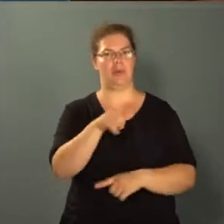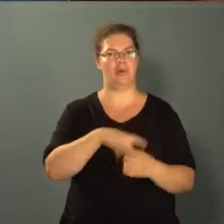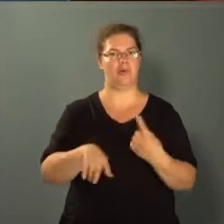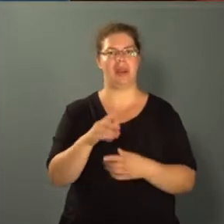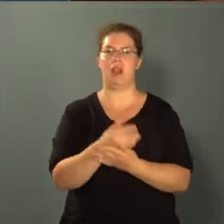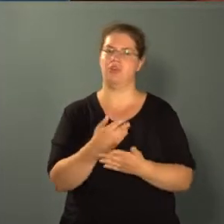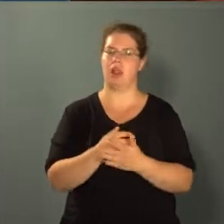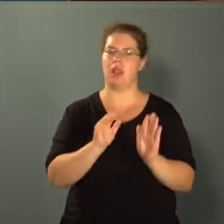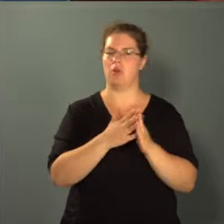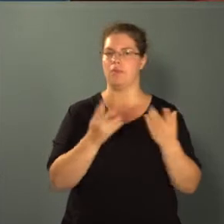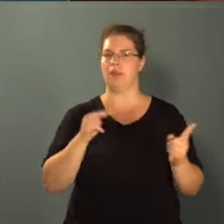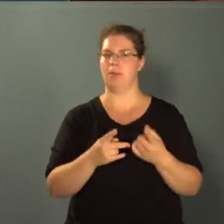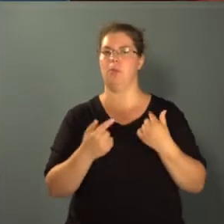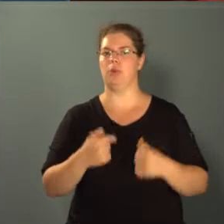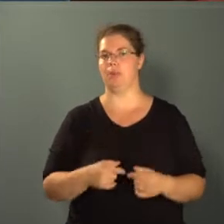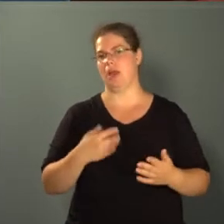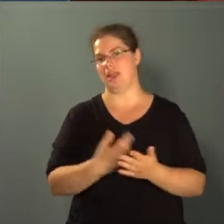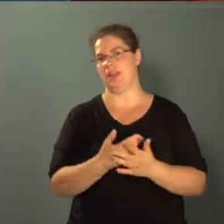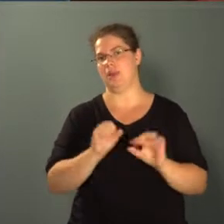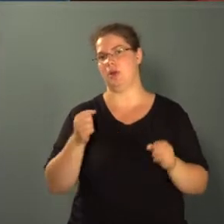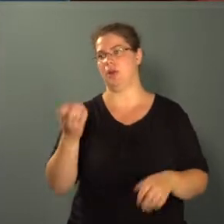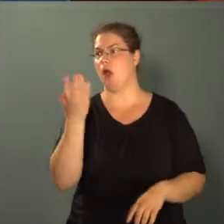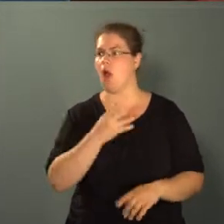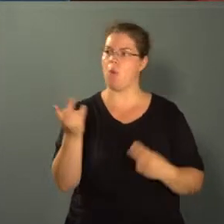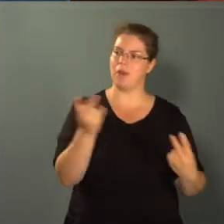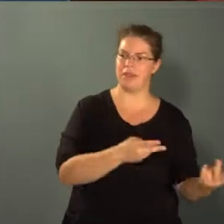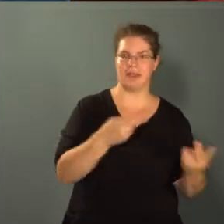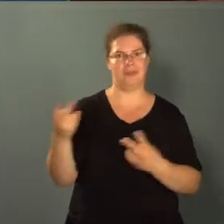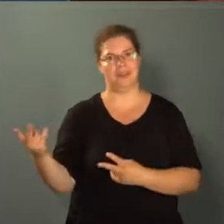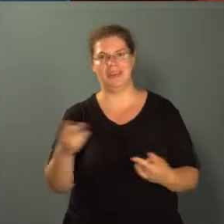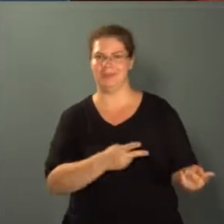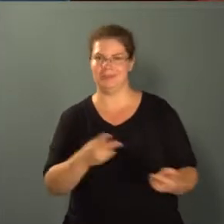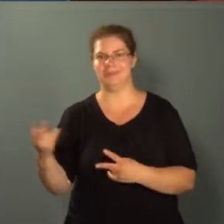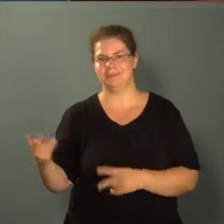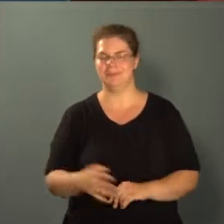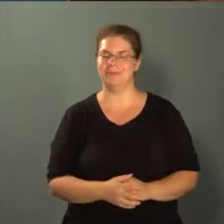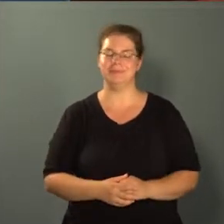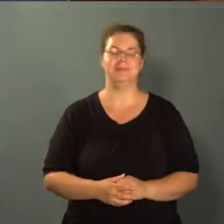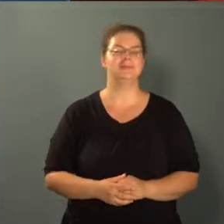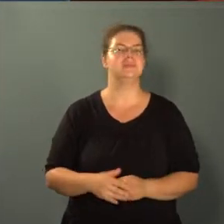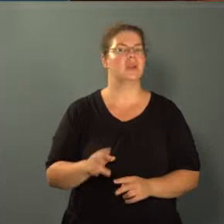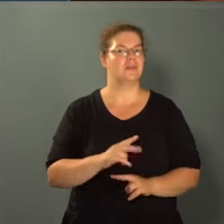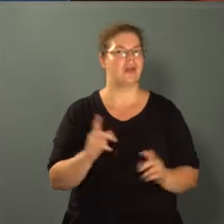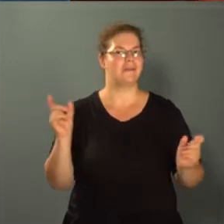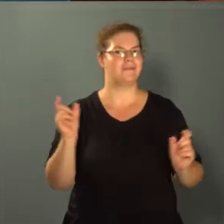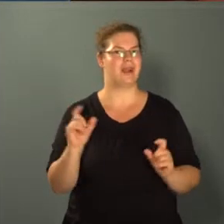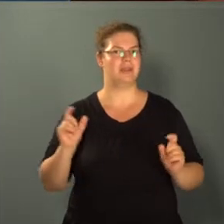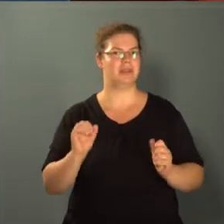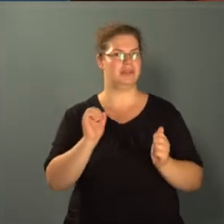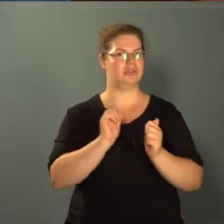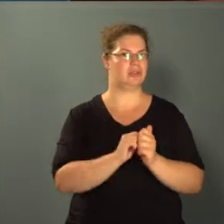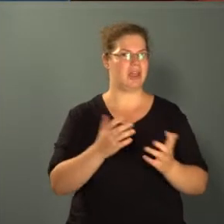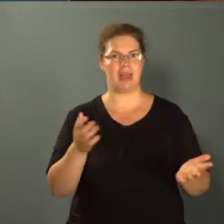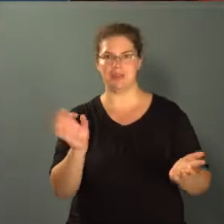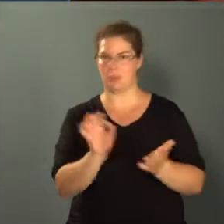körforgás legyen a könyvek szempontjából, az lenne a praktikus, hogyha hoznák is, és vinnék is az emberek. Van-e felavatási